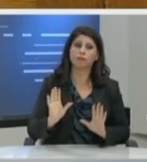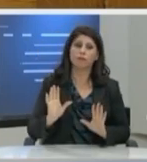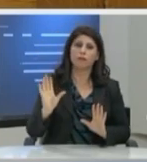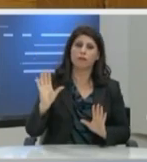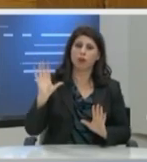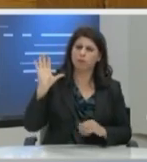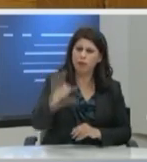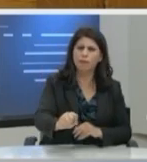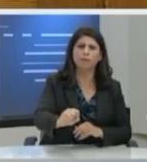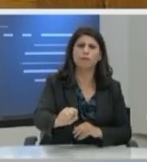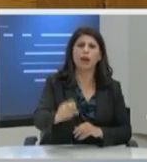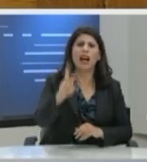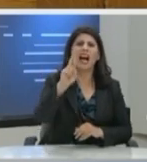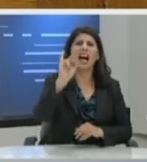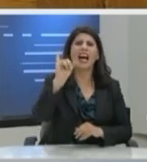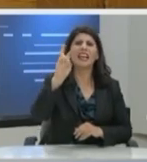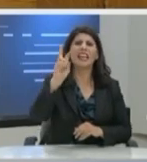το Ριχάρδο.